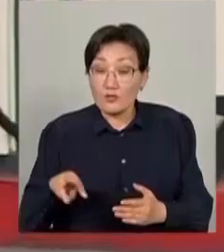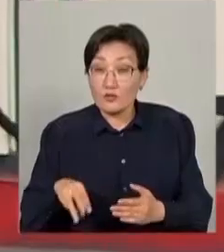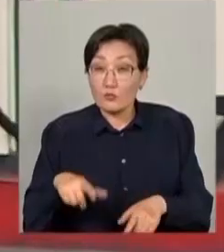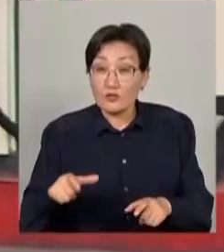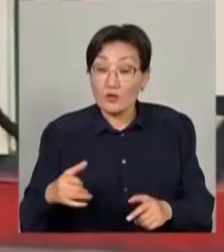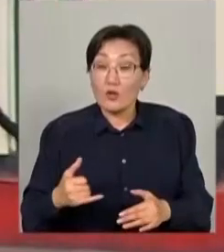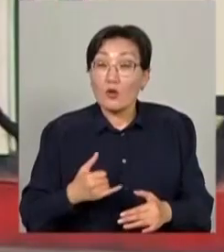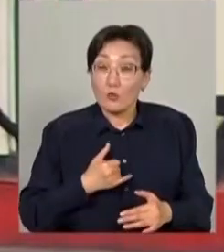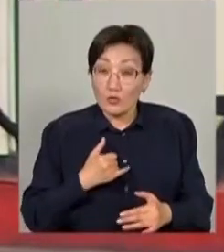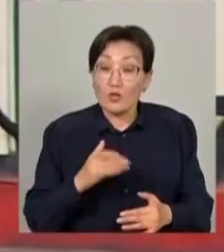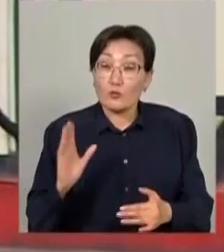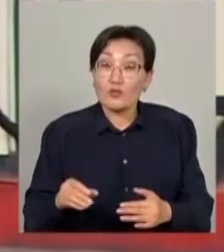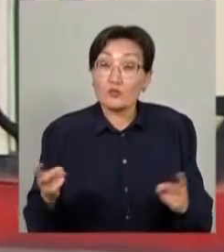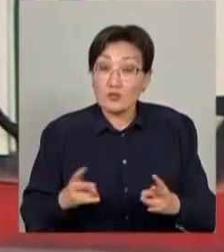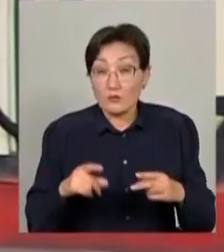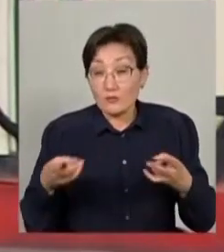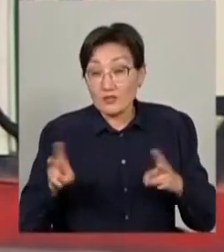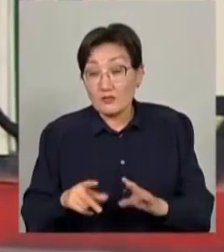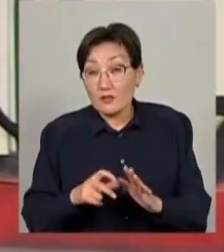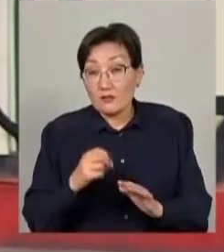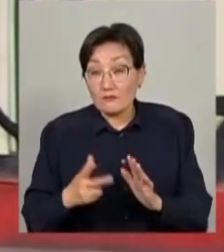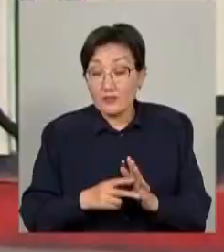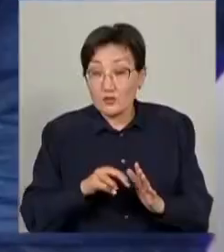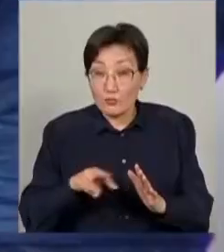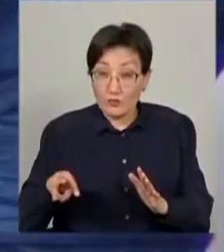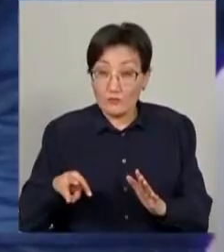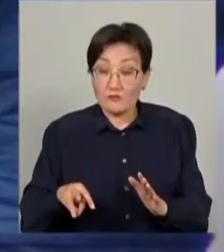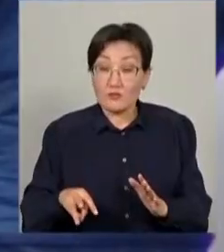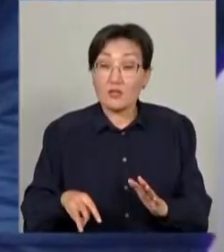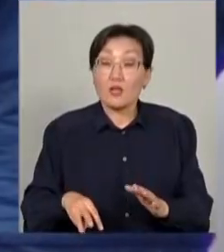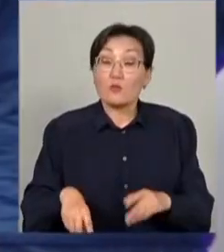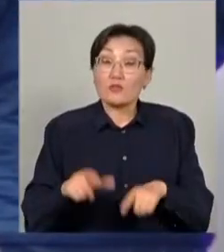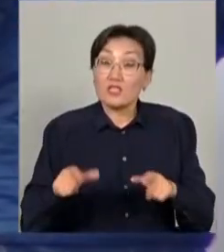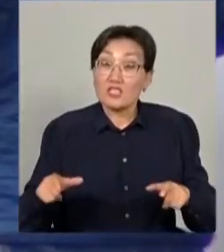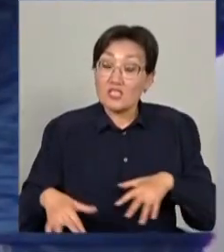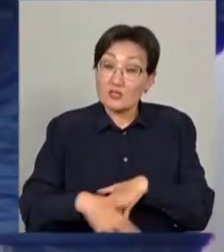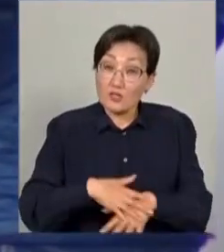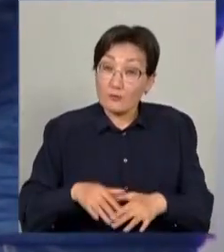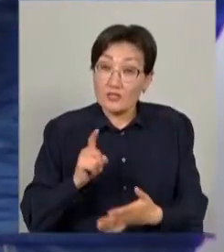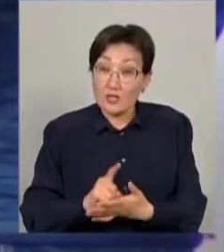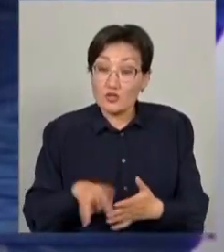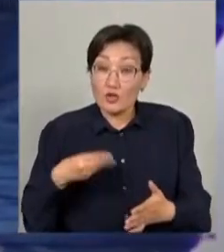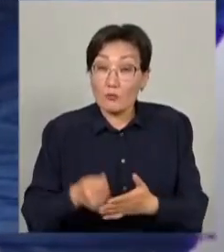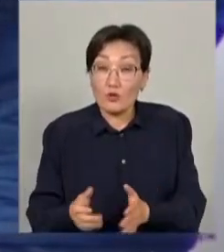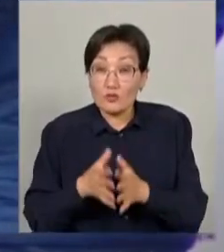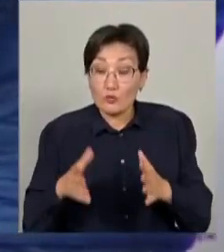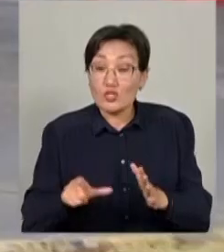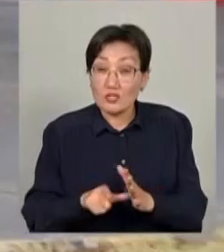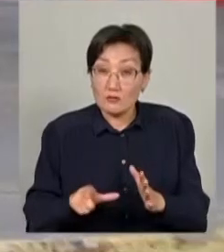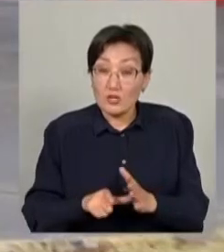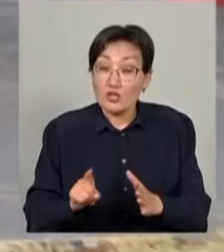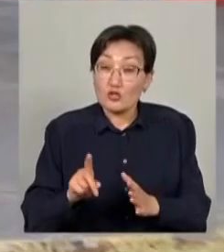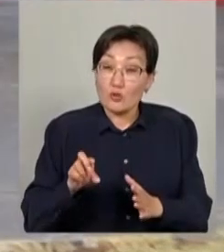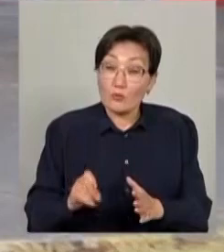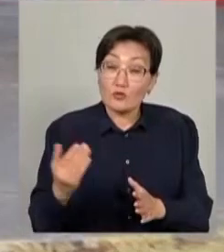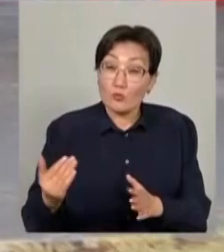будет у нас нуждаться, остальные где-то 18 миллионов населения Казахстана должны платит больше налогов из-за того,